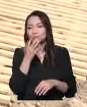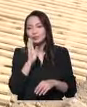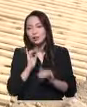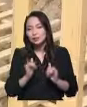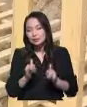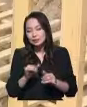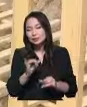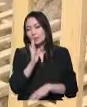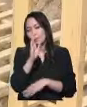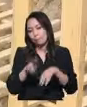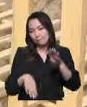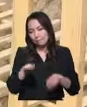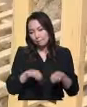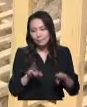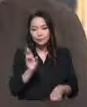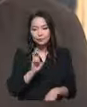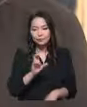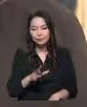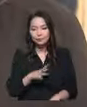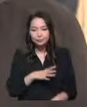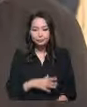деревья в парках.